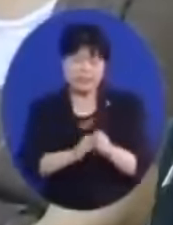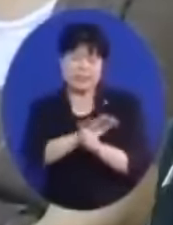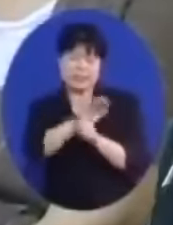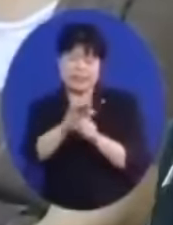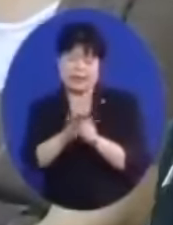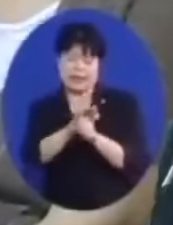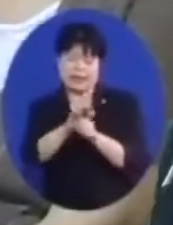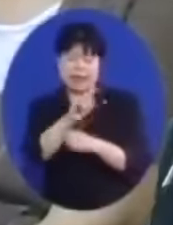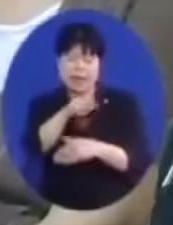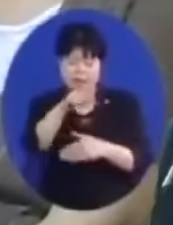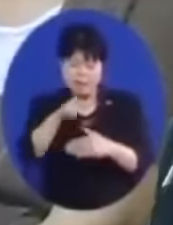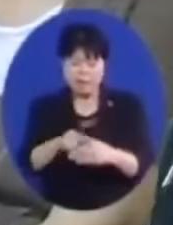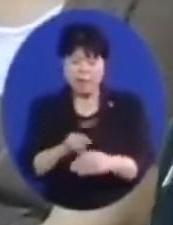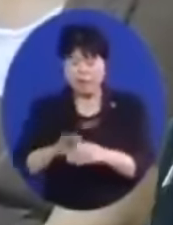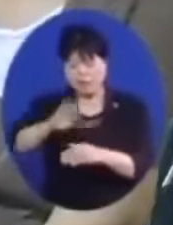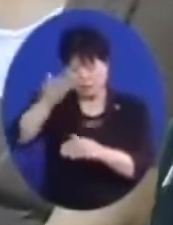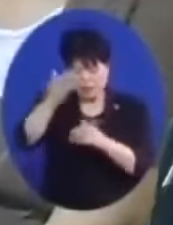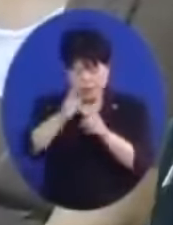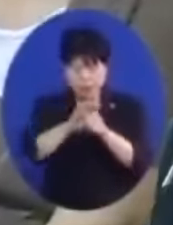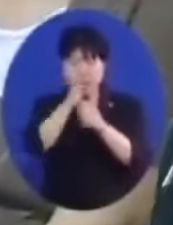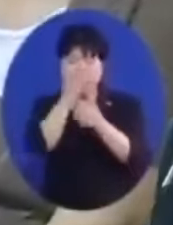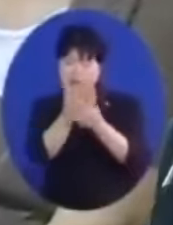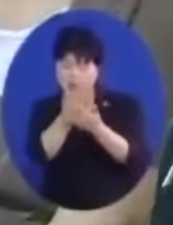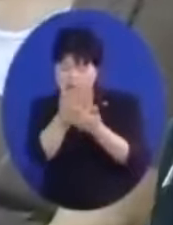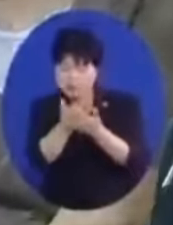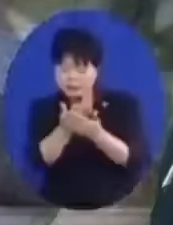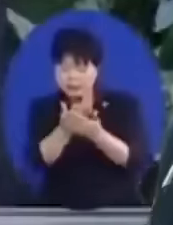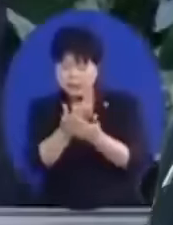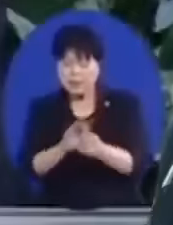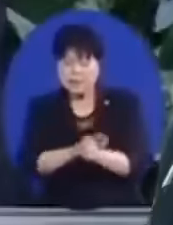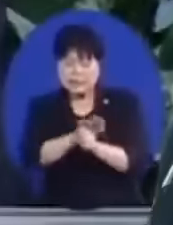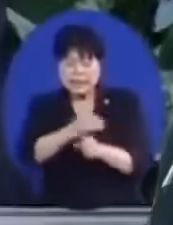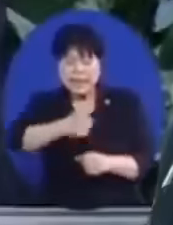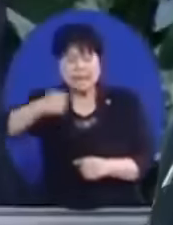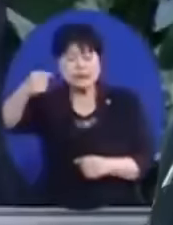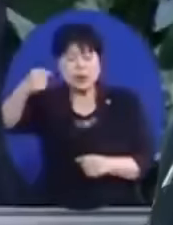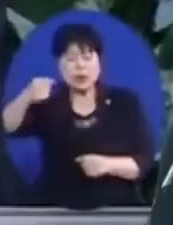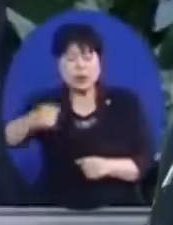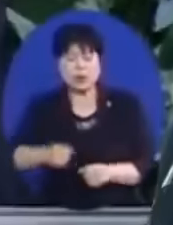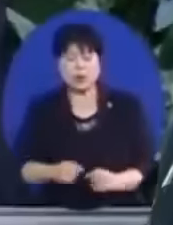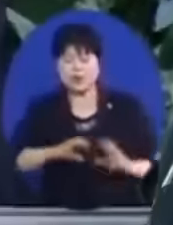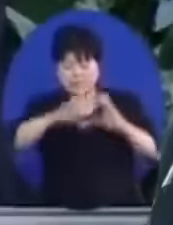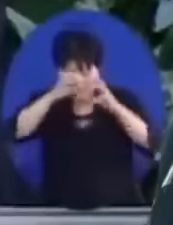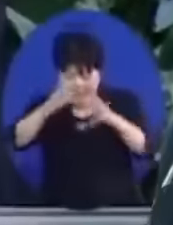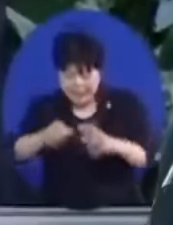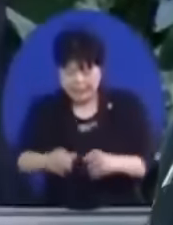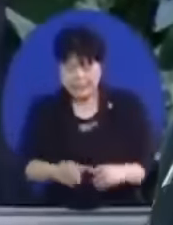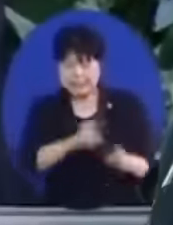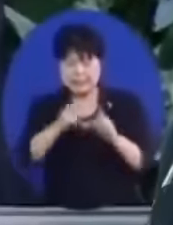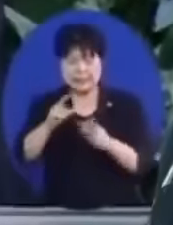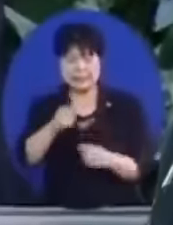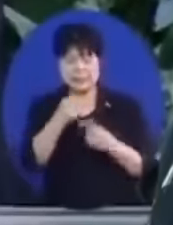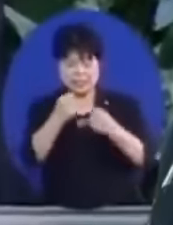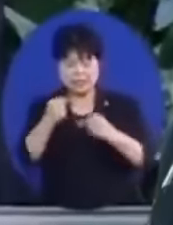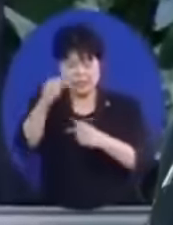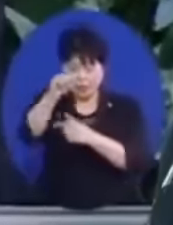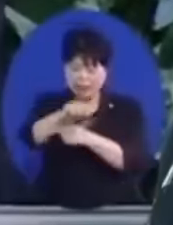사랑이 우리 마음속에 넘치게 하여 주시옵시고 이 사랑으로 말미암아 이 세상을 사랑할 수 있는